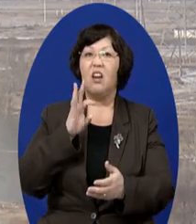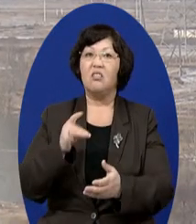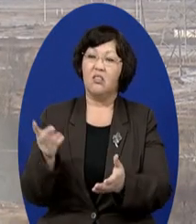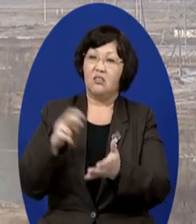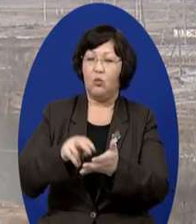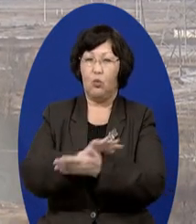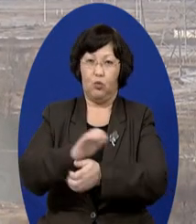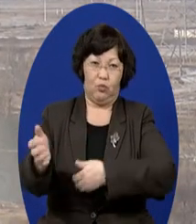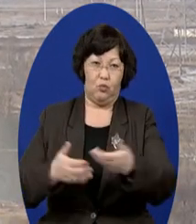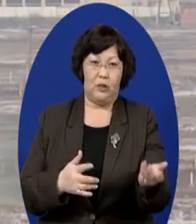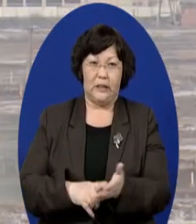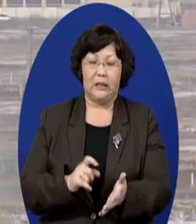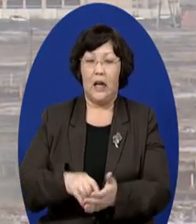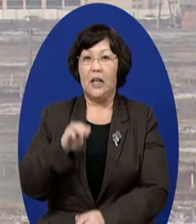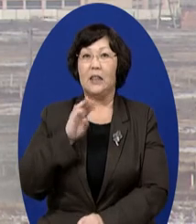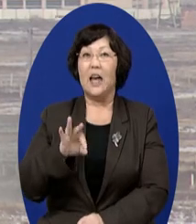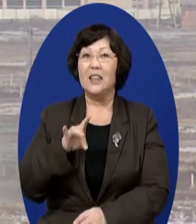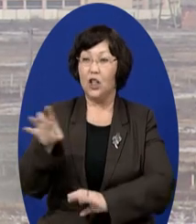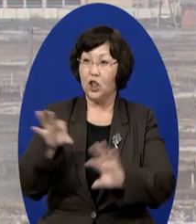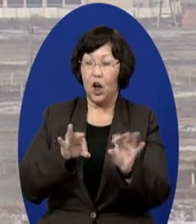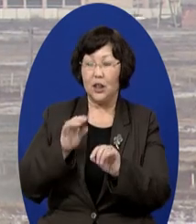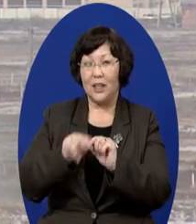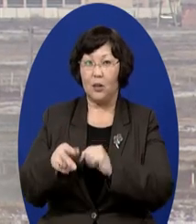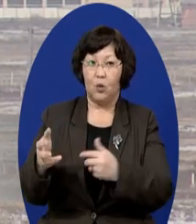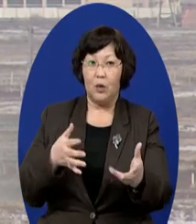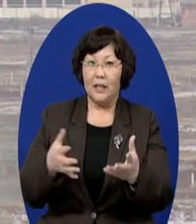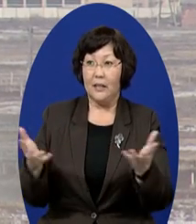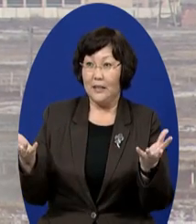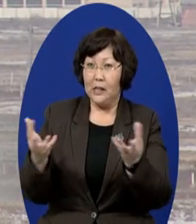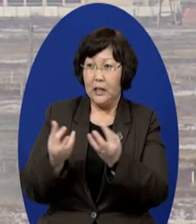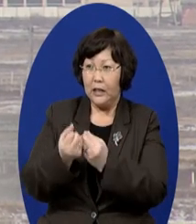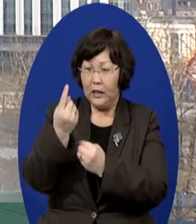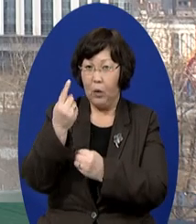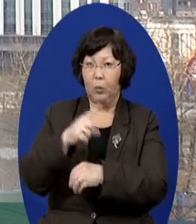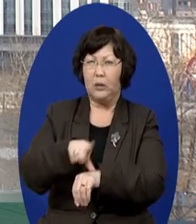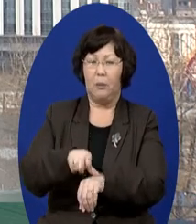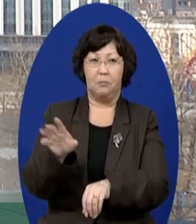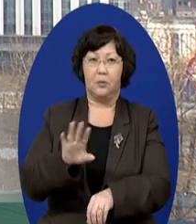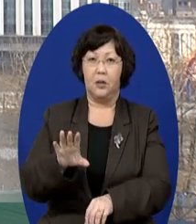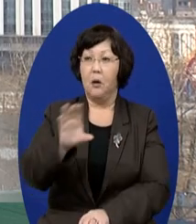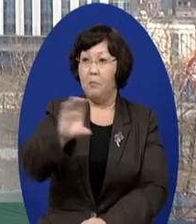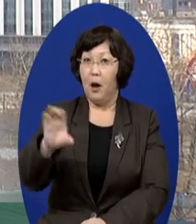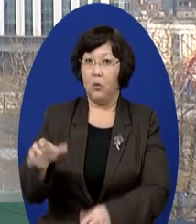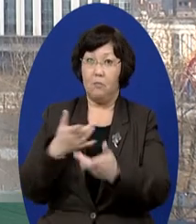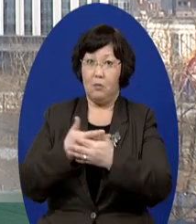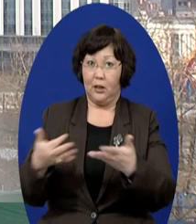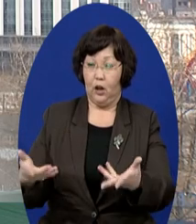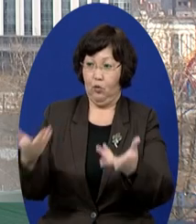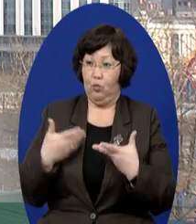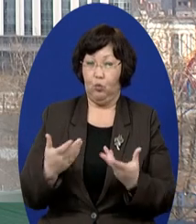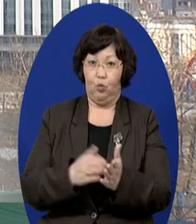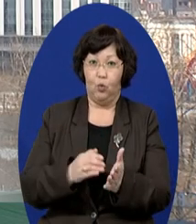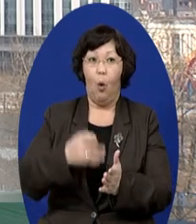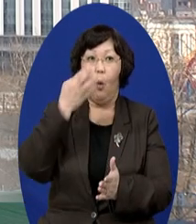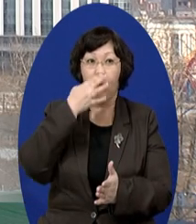Өнгөрсөн жилүүдийн туршлагаас харахад тендер шалгаруулалт зөвхөн шалгаруулж авах процессд оддгүй, оролцогч байгууллагуудын материалаа дутуу бүрдүүлэх,